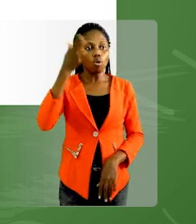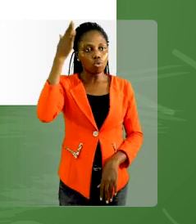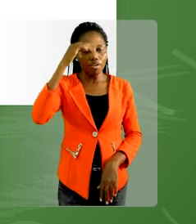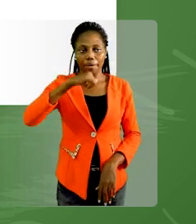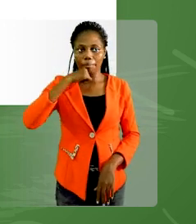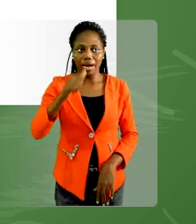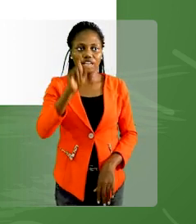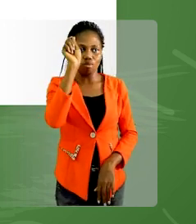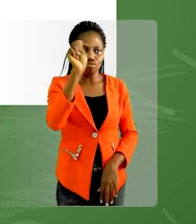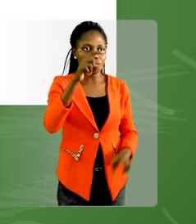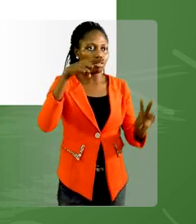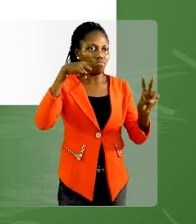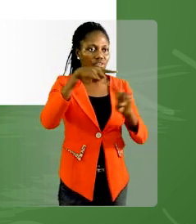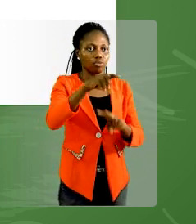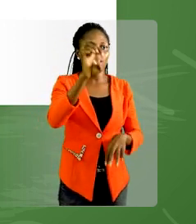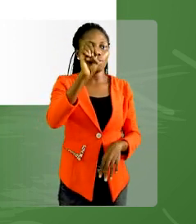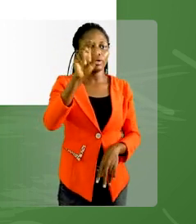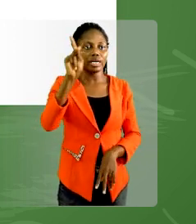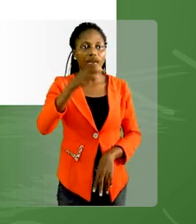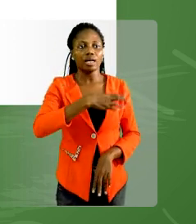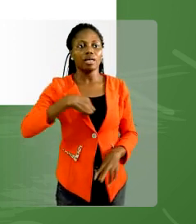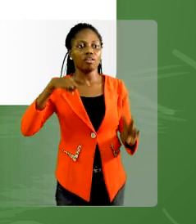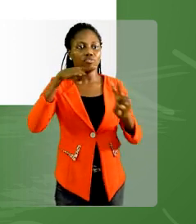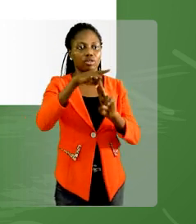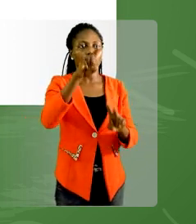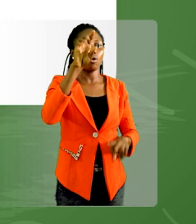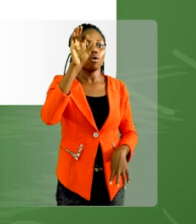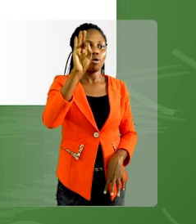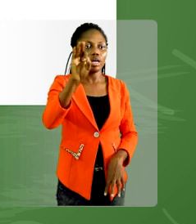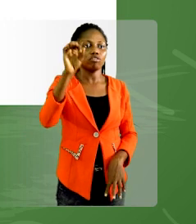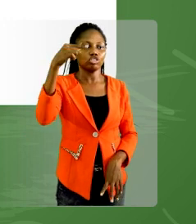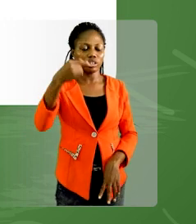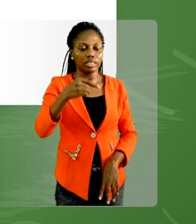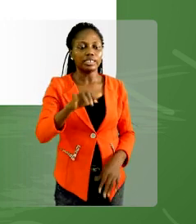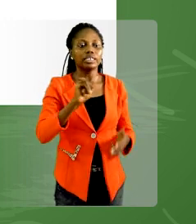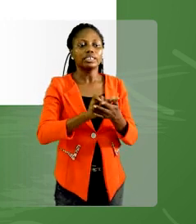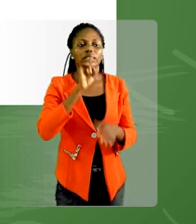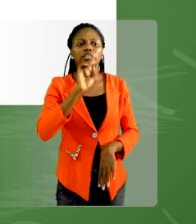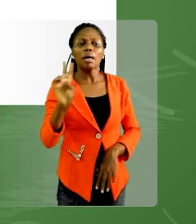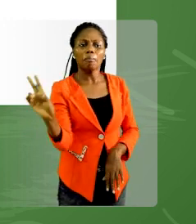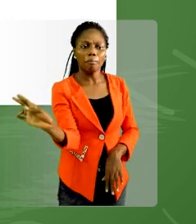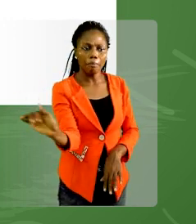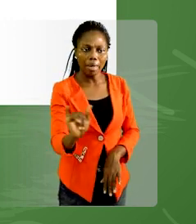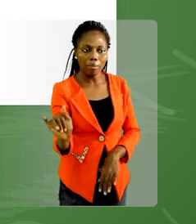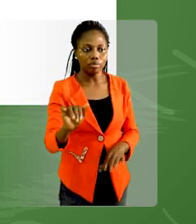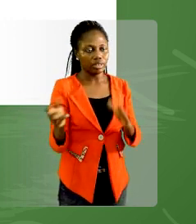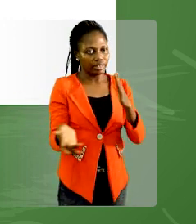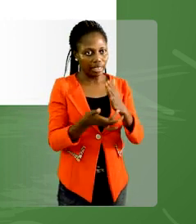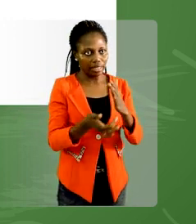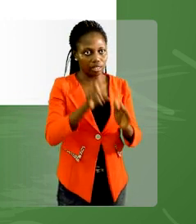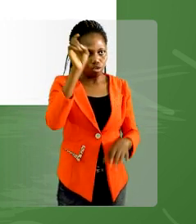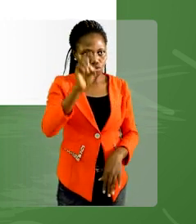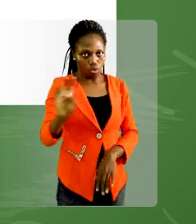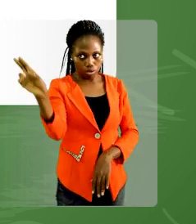les coordonnées du vecteur FG. Donc en utilisant les formules de calcul des coordonnées d'un vecteur, on obtient